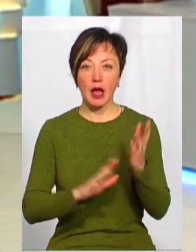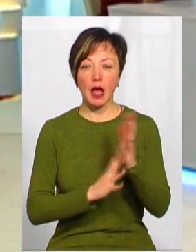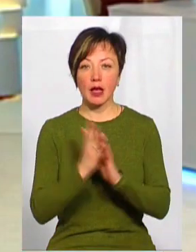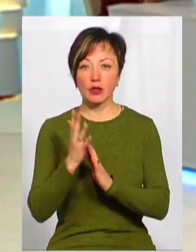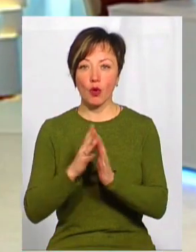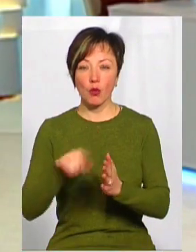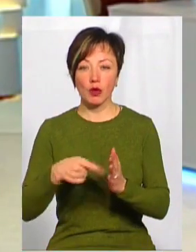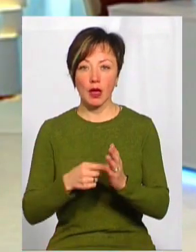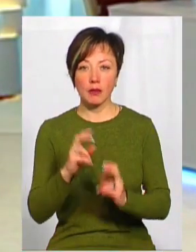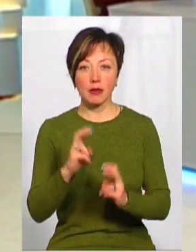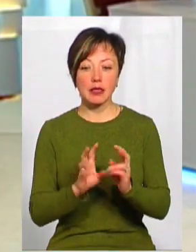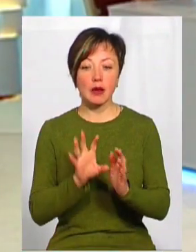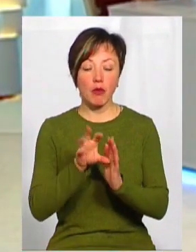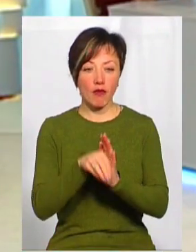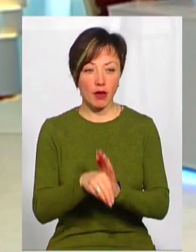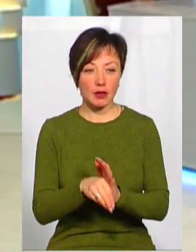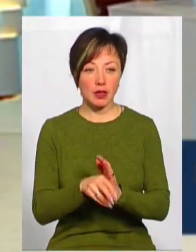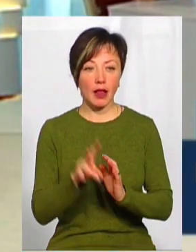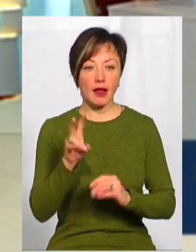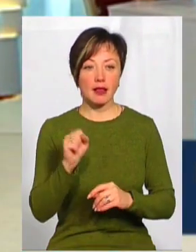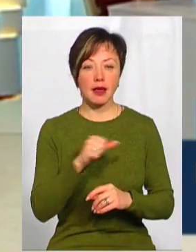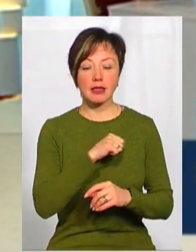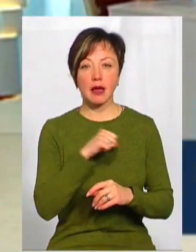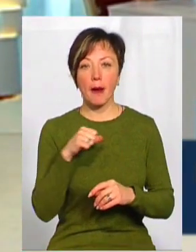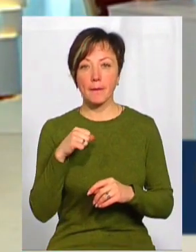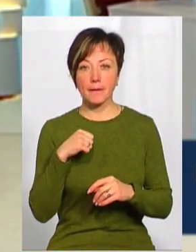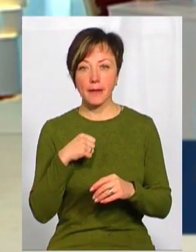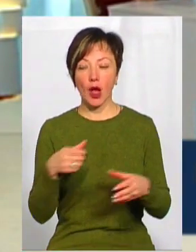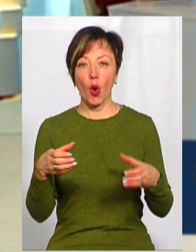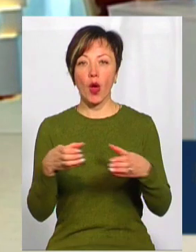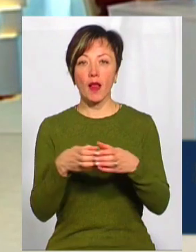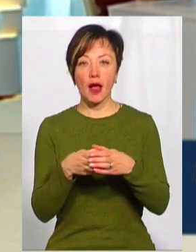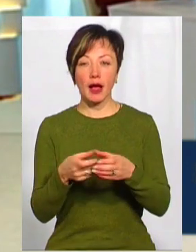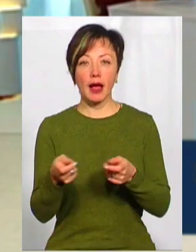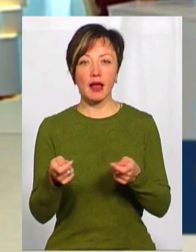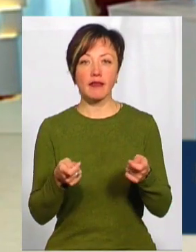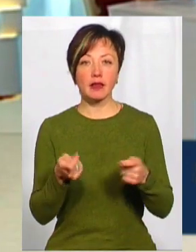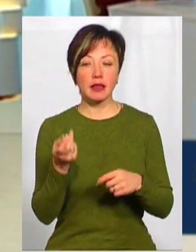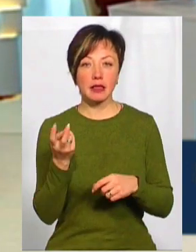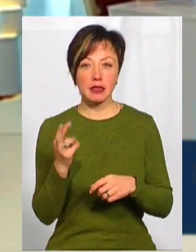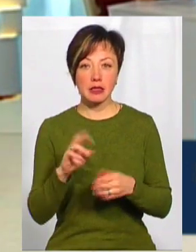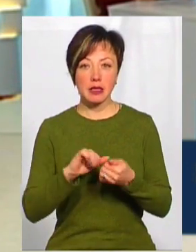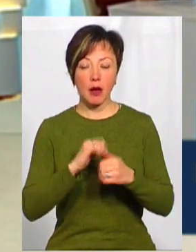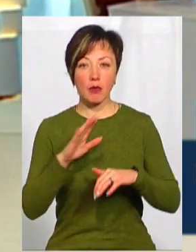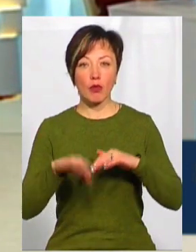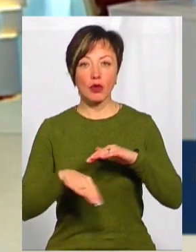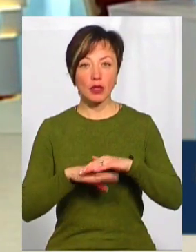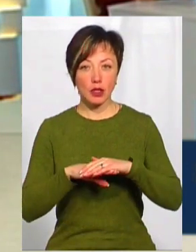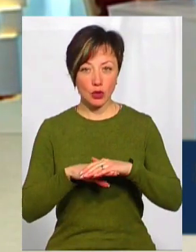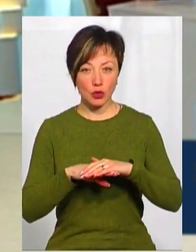підприємство «Лісовик» запровадило. На самій колегії керівниця